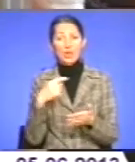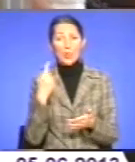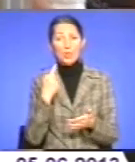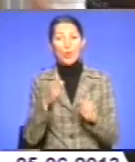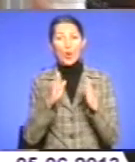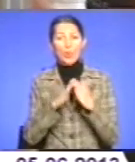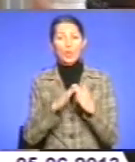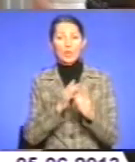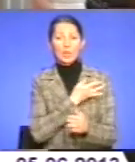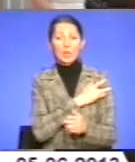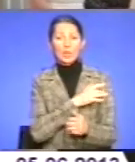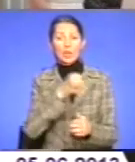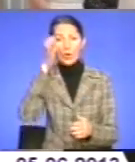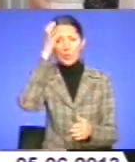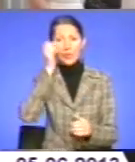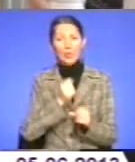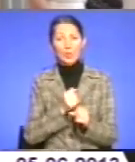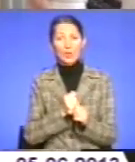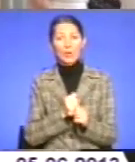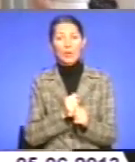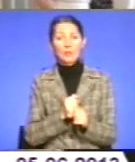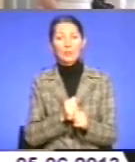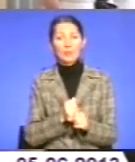санітарної освіти працював,